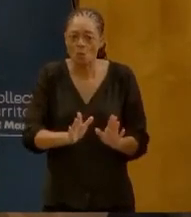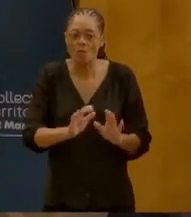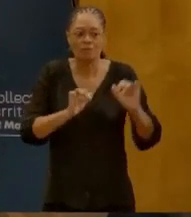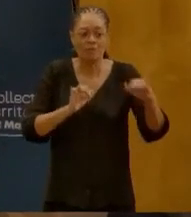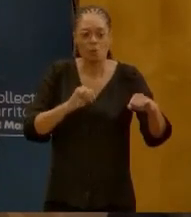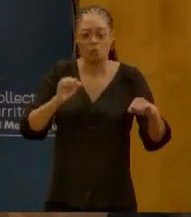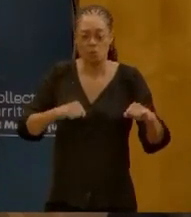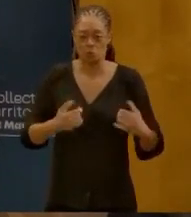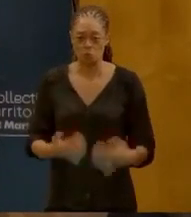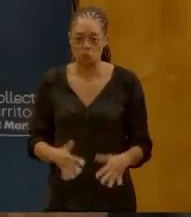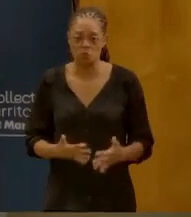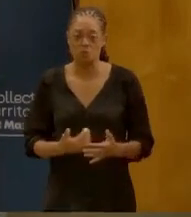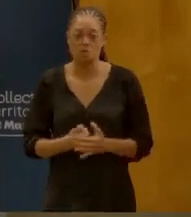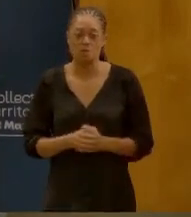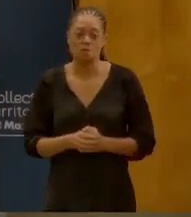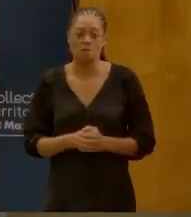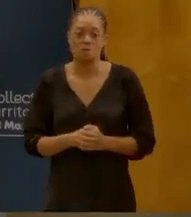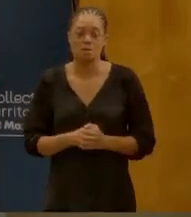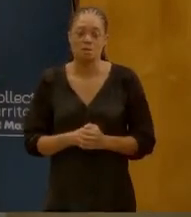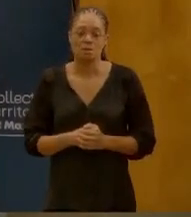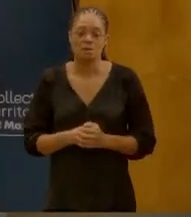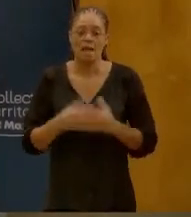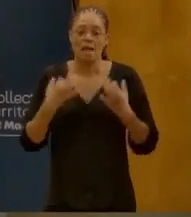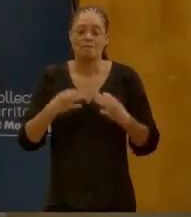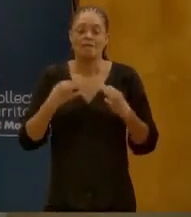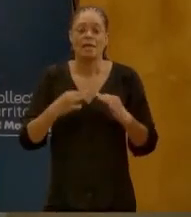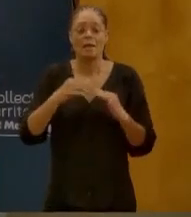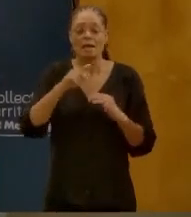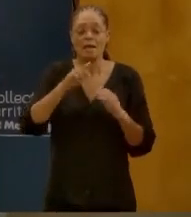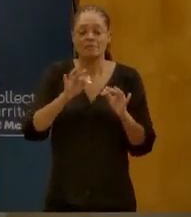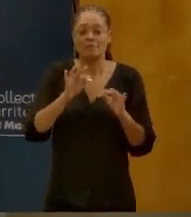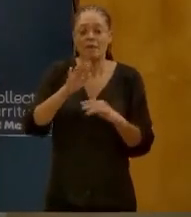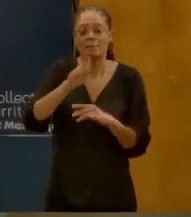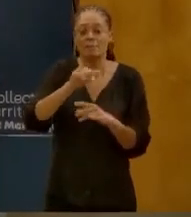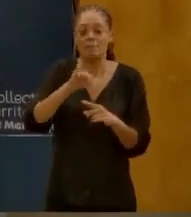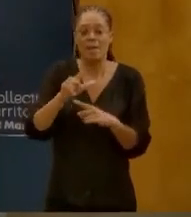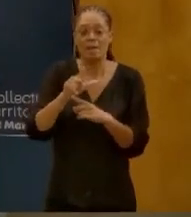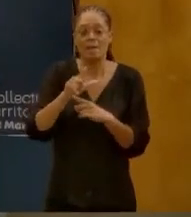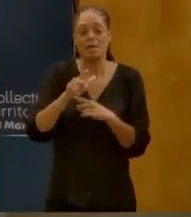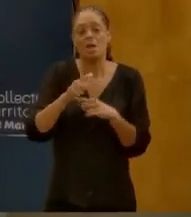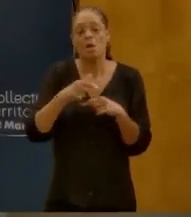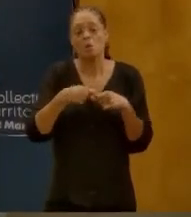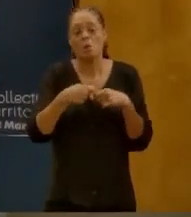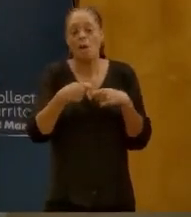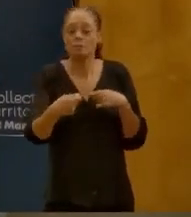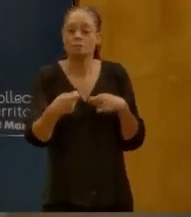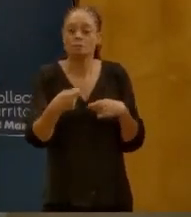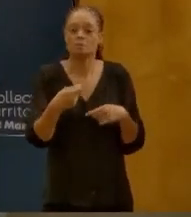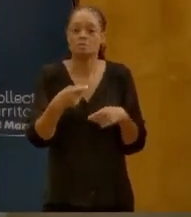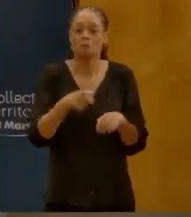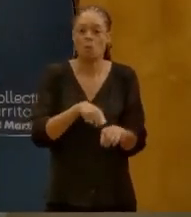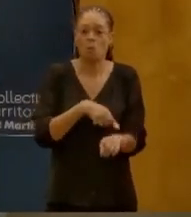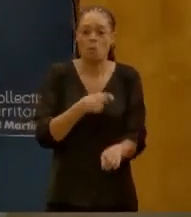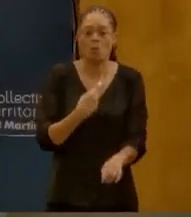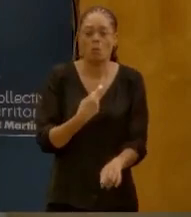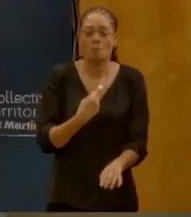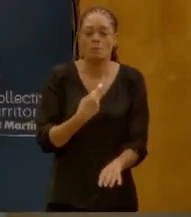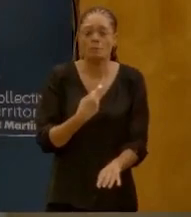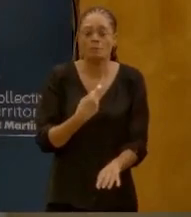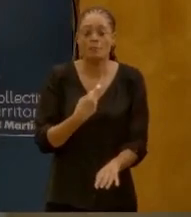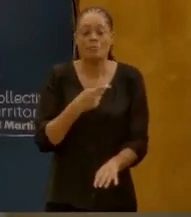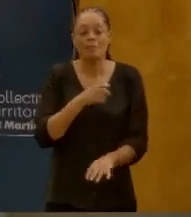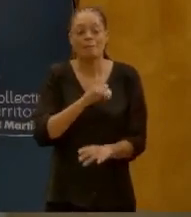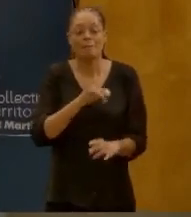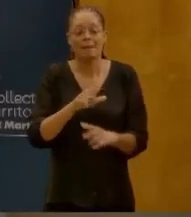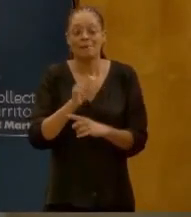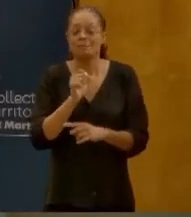le dispositif, en fait, le principe du bail amphithéotique a été retenu. Alors, le bail amphithéotique, vraiment, mais